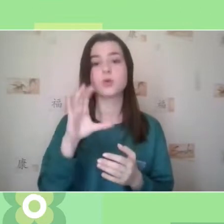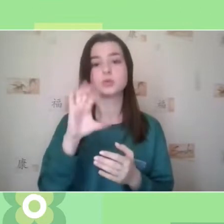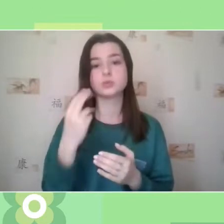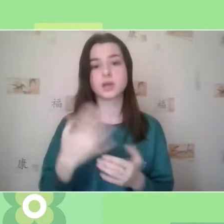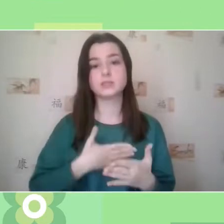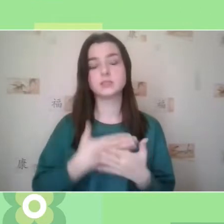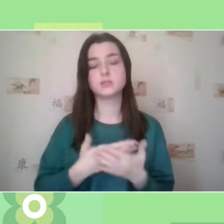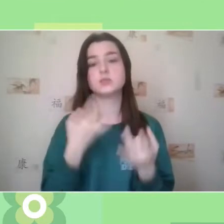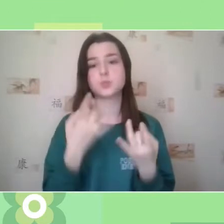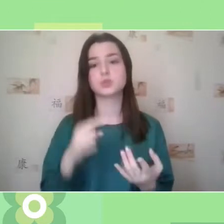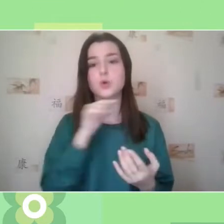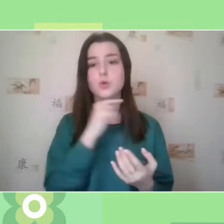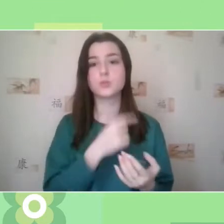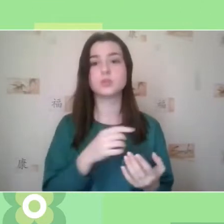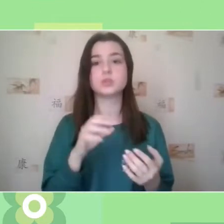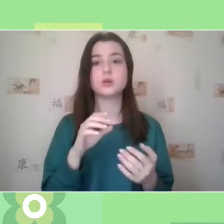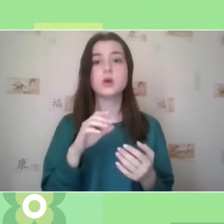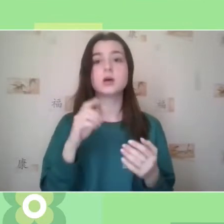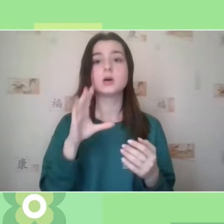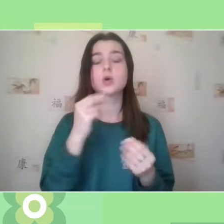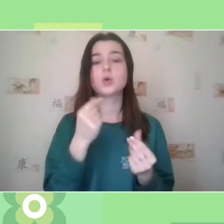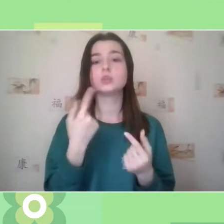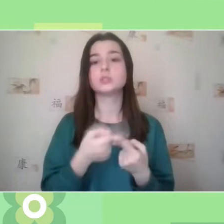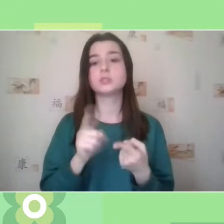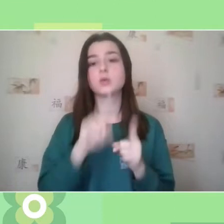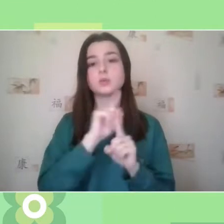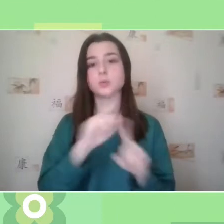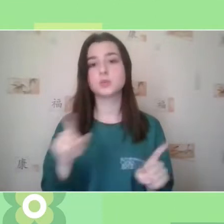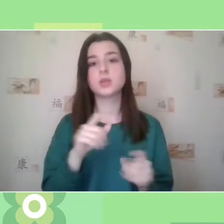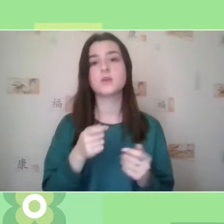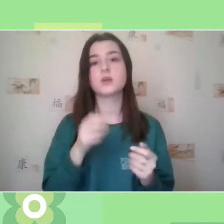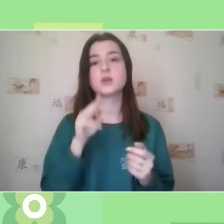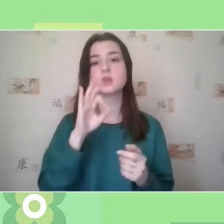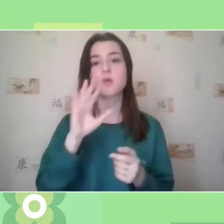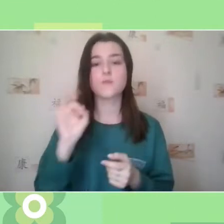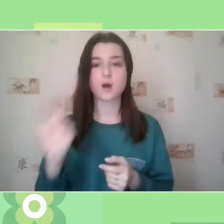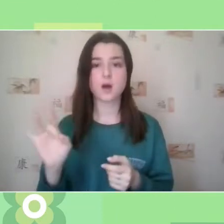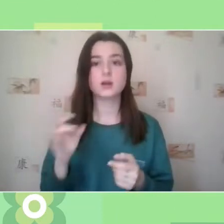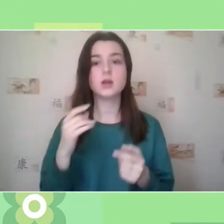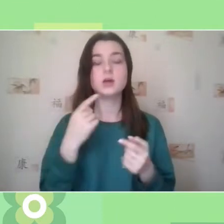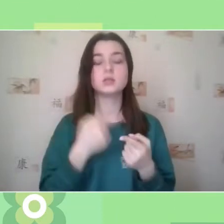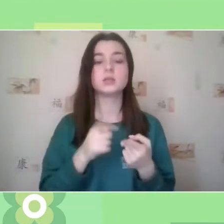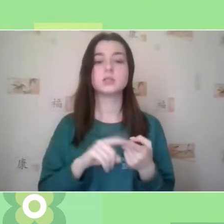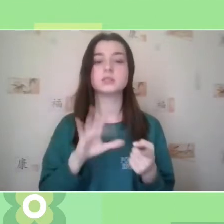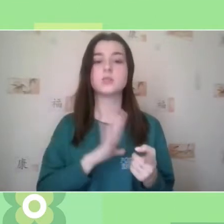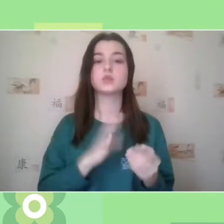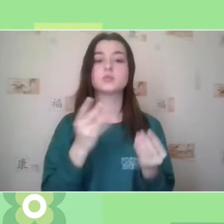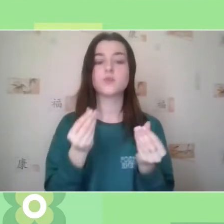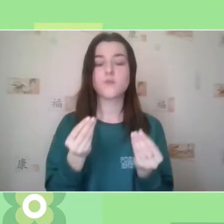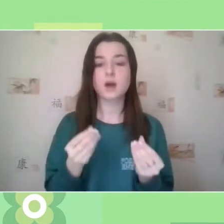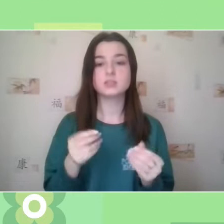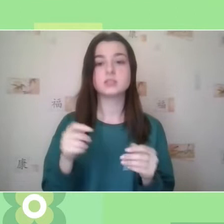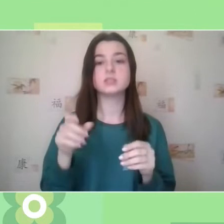про економічну теорію. Гроші – це особливий товар, це може бути еквівалент вартості інших товарів і послуг, це може бути